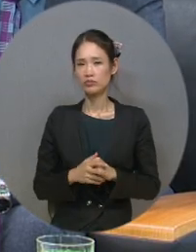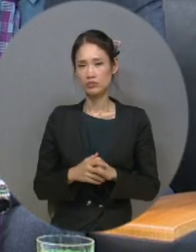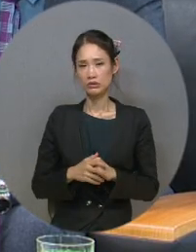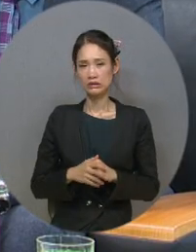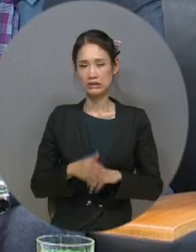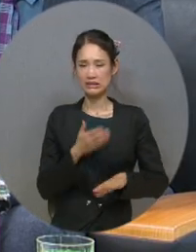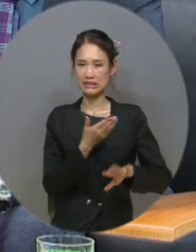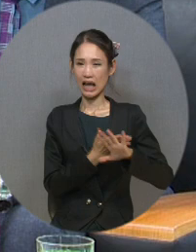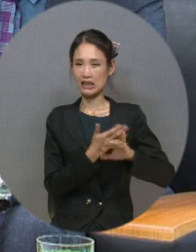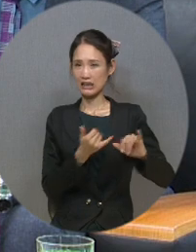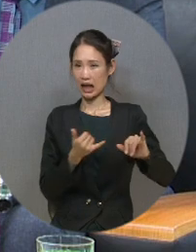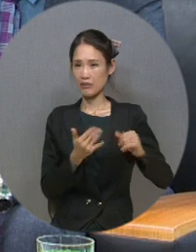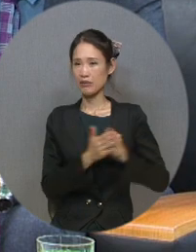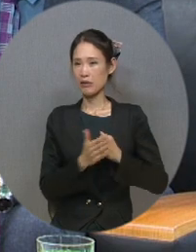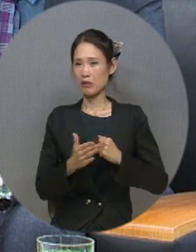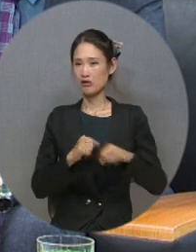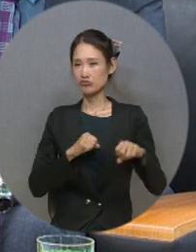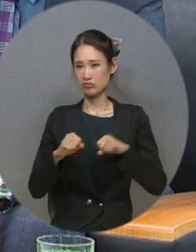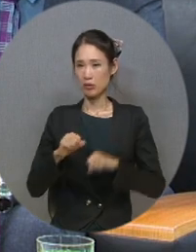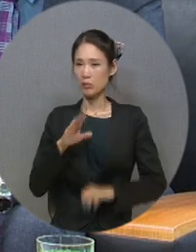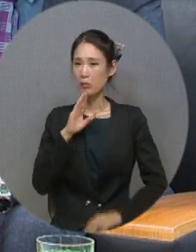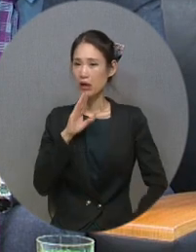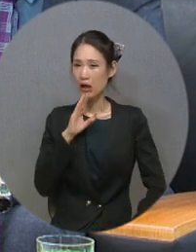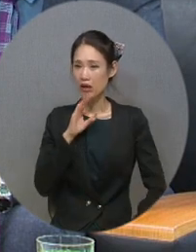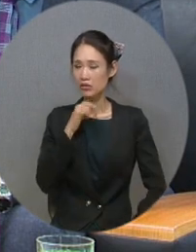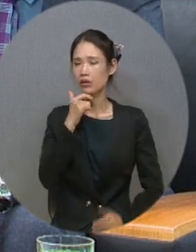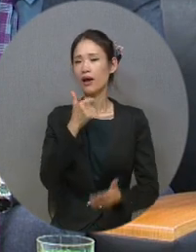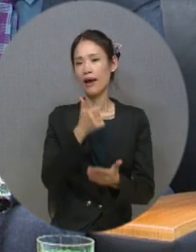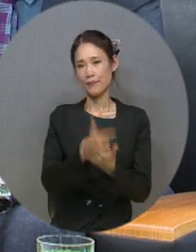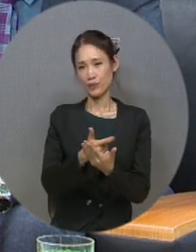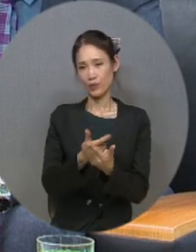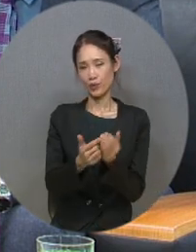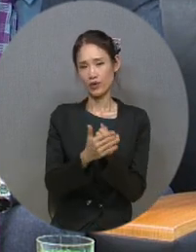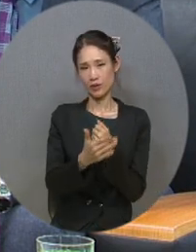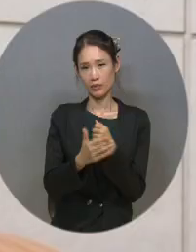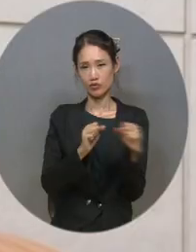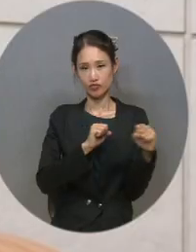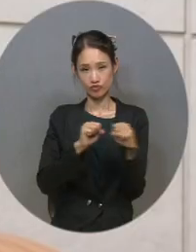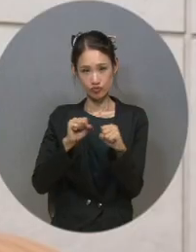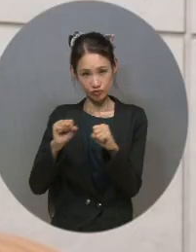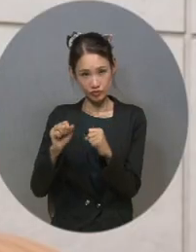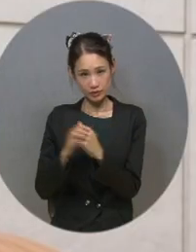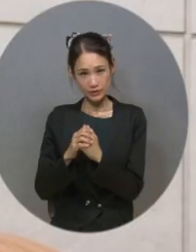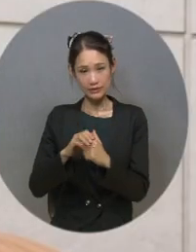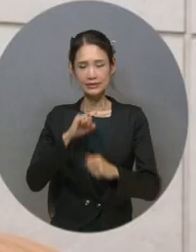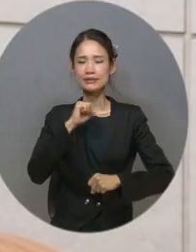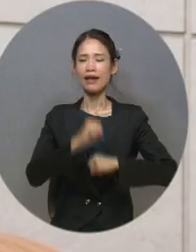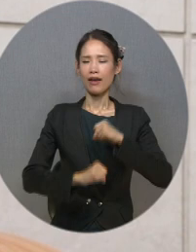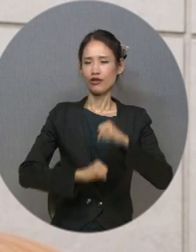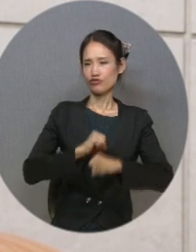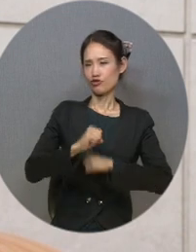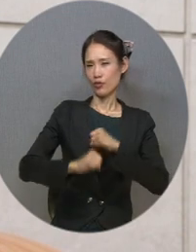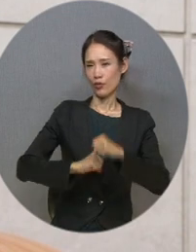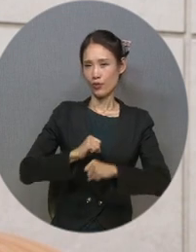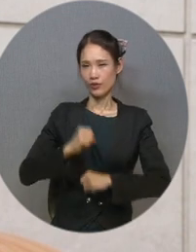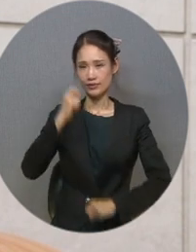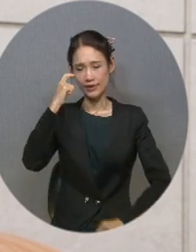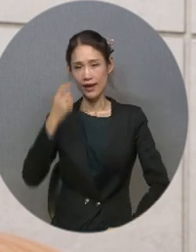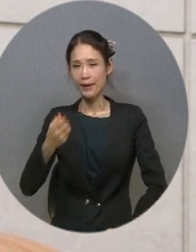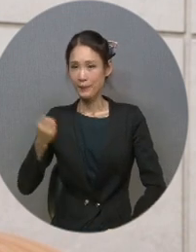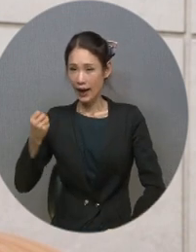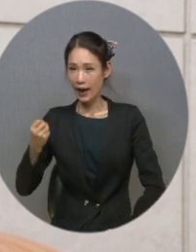타율적인 것이지만 감동에 의한 사람의 움직임은 자율적인 것이다. 그런